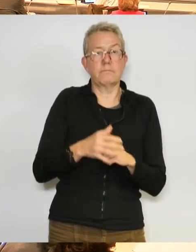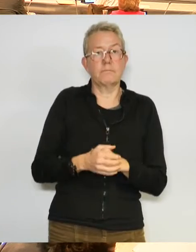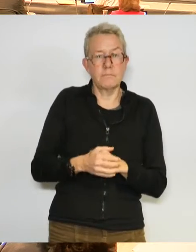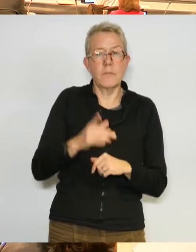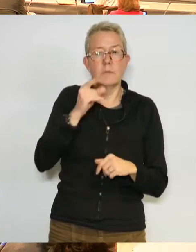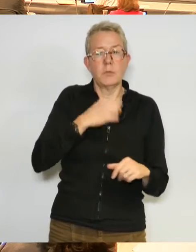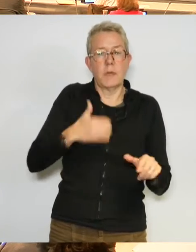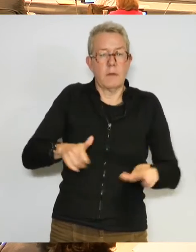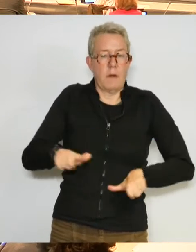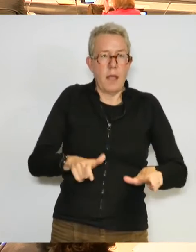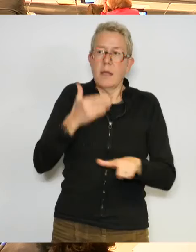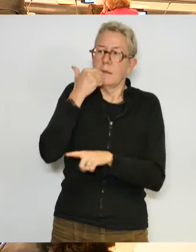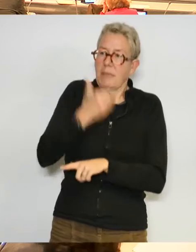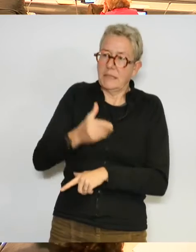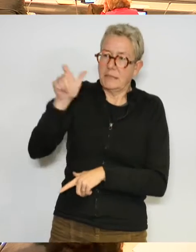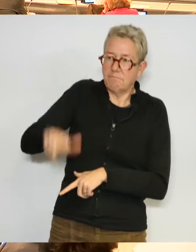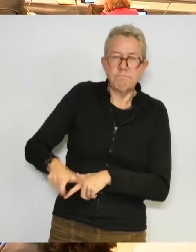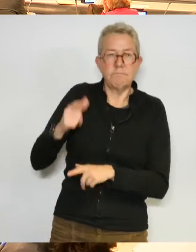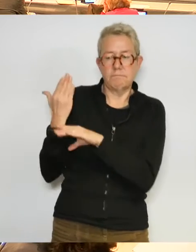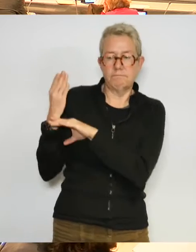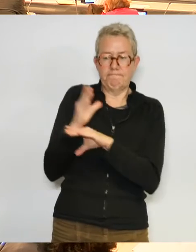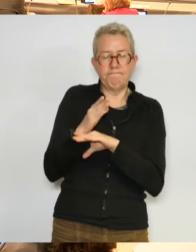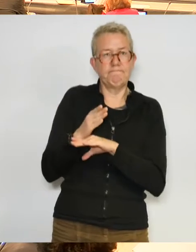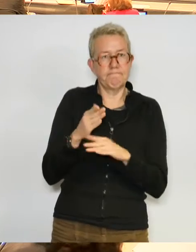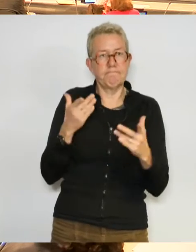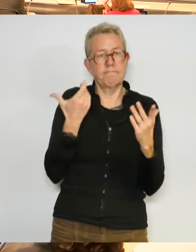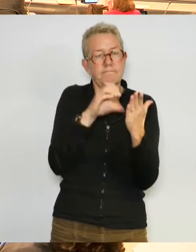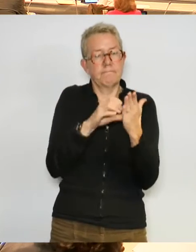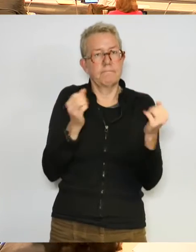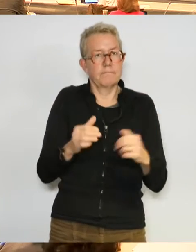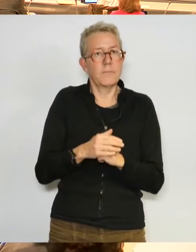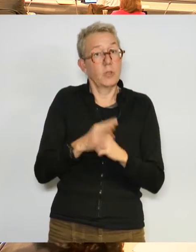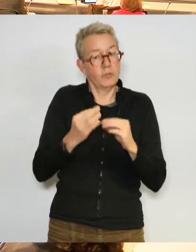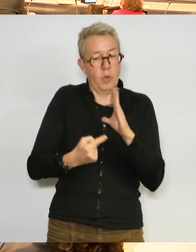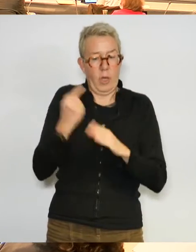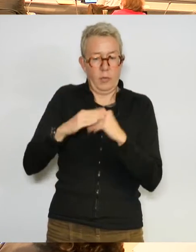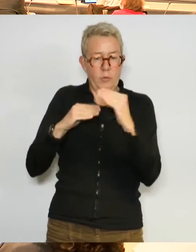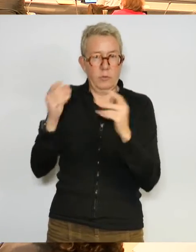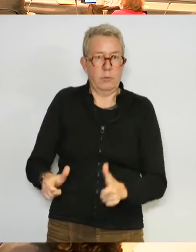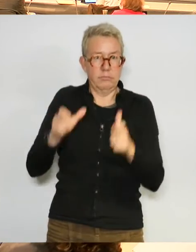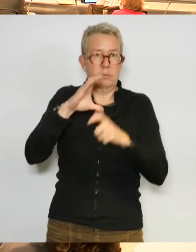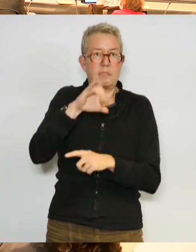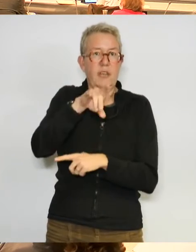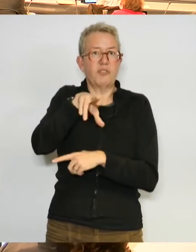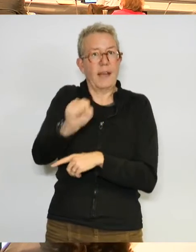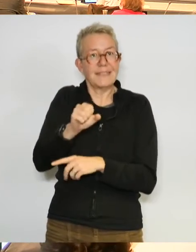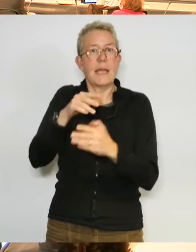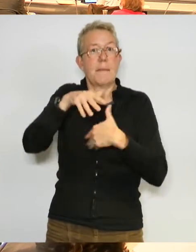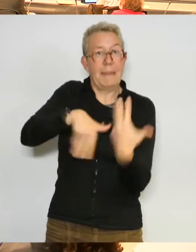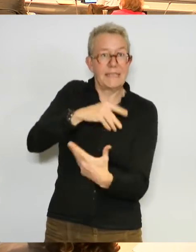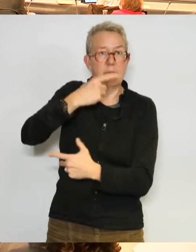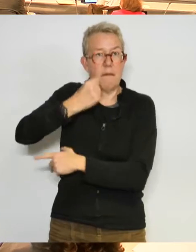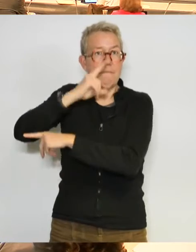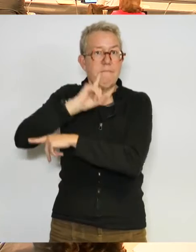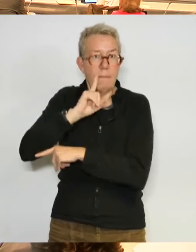Monsieur le maire, chers collègues, je remercie Marion Maury pour la présentation de cette délibération. En effet, la reconstruction d'un CHRS mixte et accessible aux personnes en situation